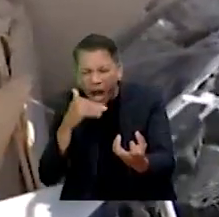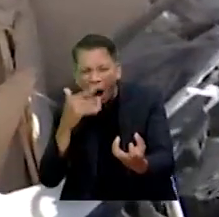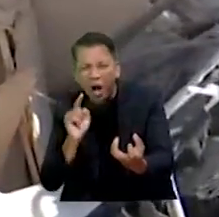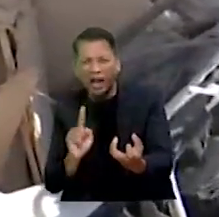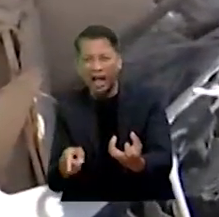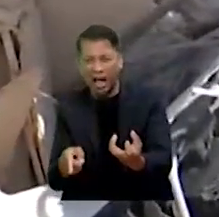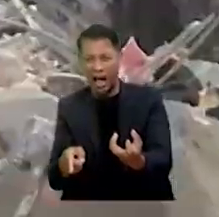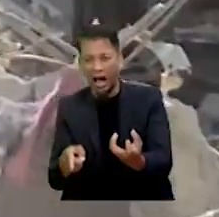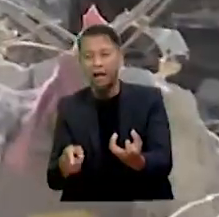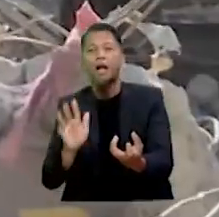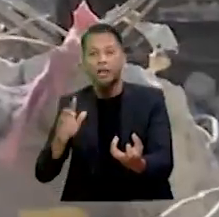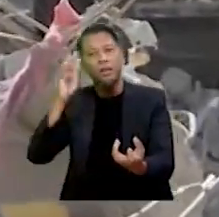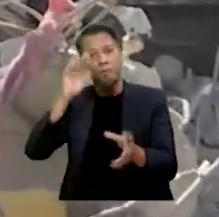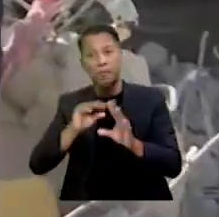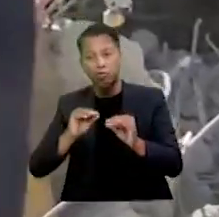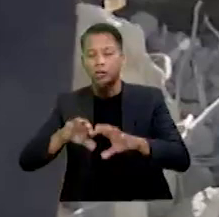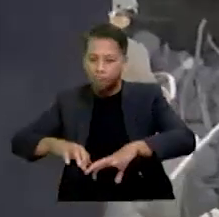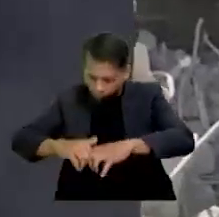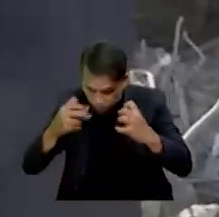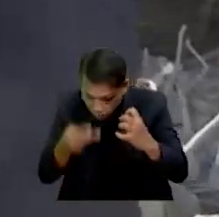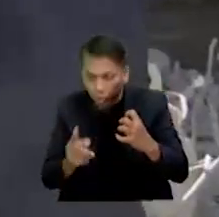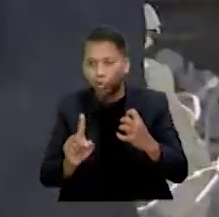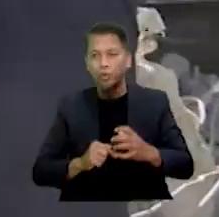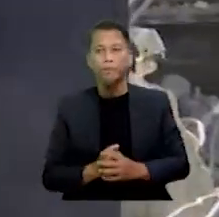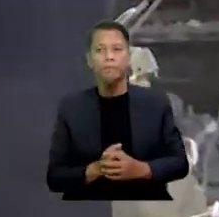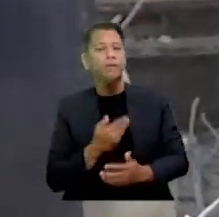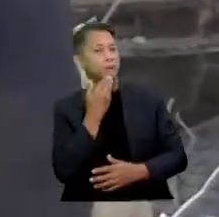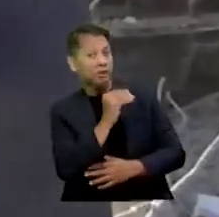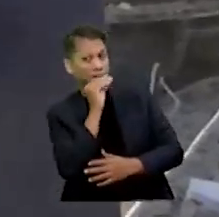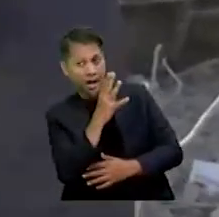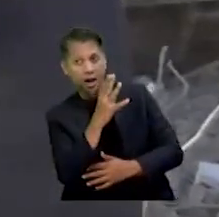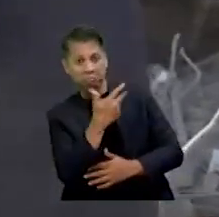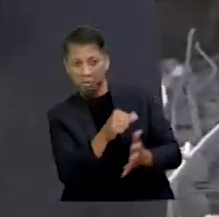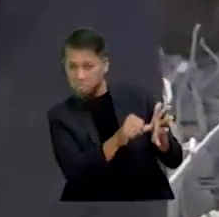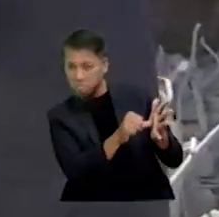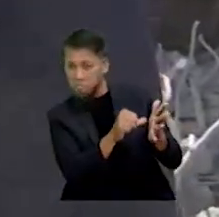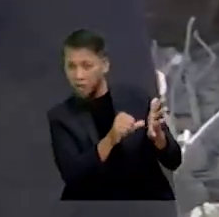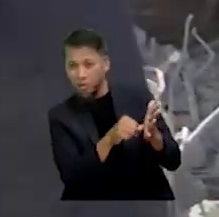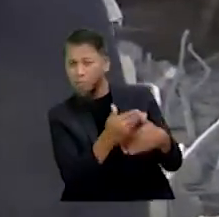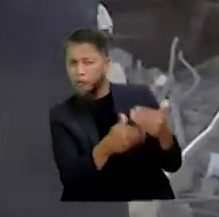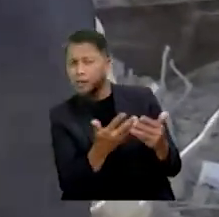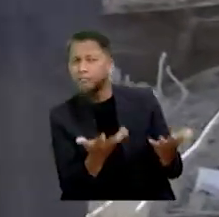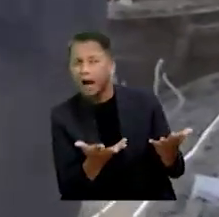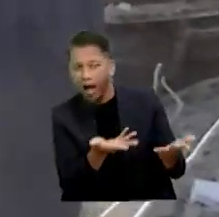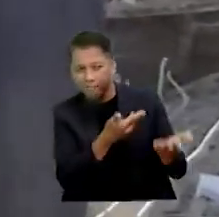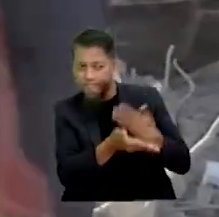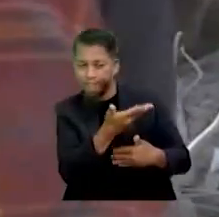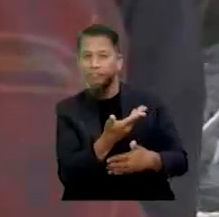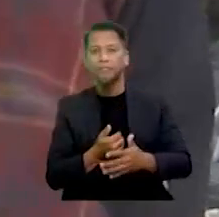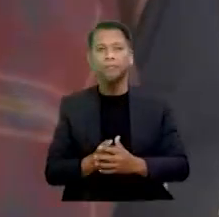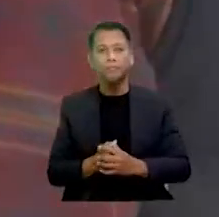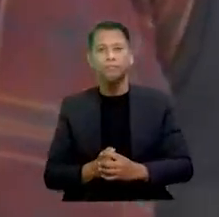dengan menggunakan pendeteksi baik selamat siang Mas sambil Bisa dijelaskan ini sebetulnya Bagaimana proses yang dilakukan untuk bisa mengevakuasi jenazah